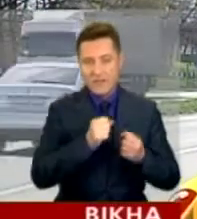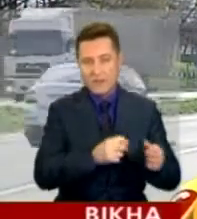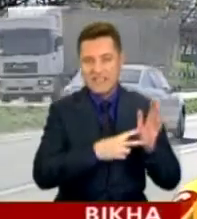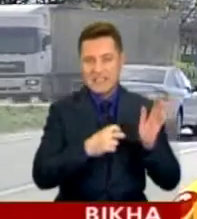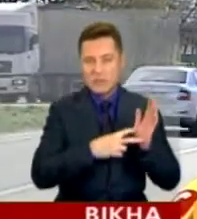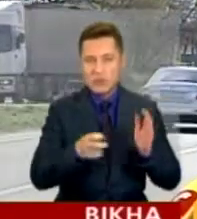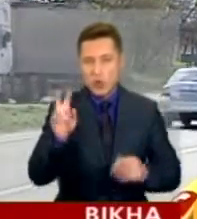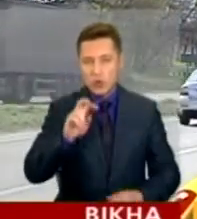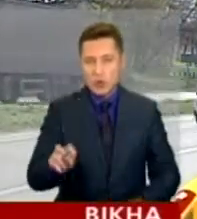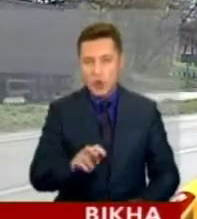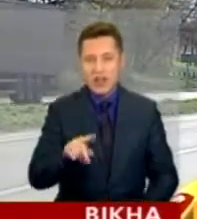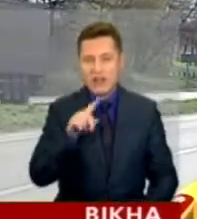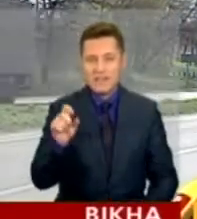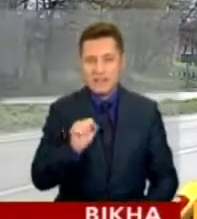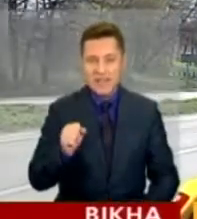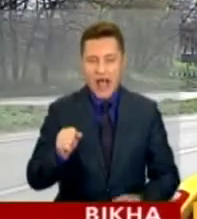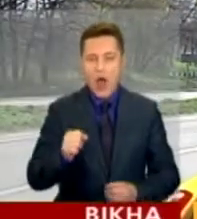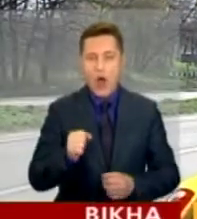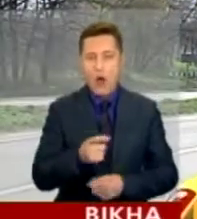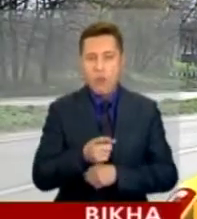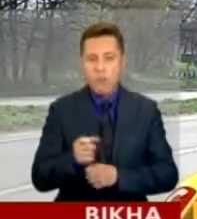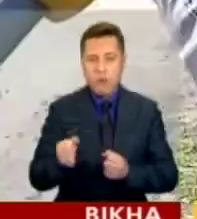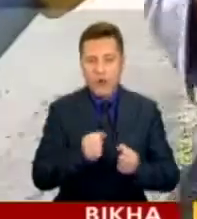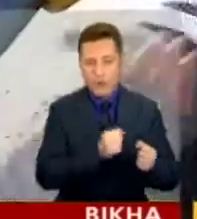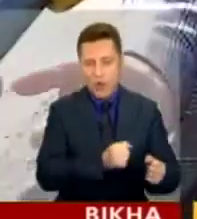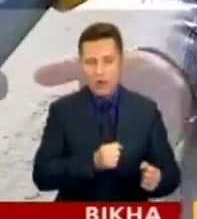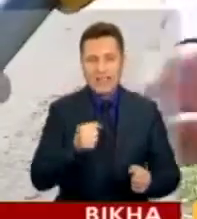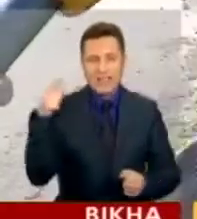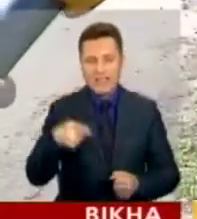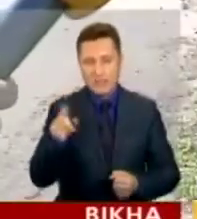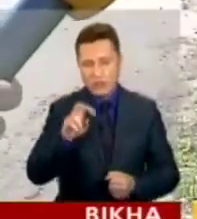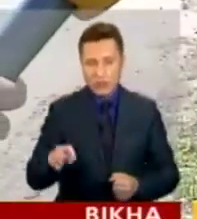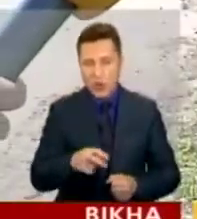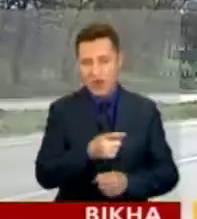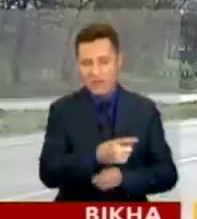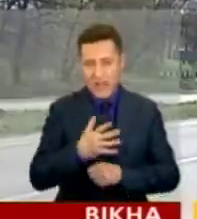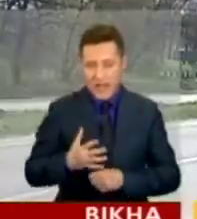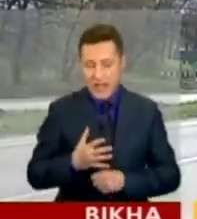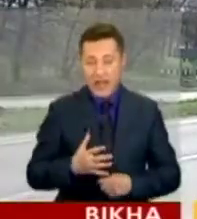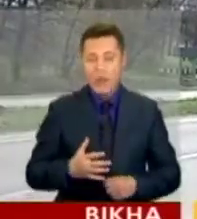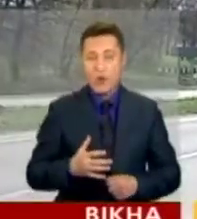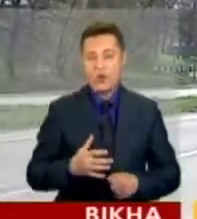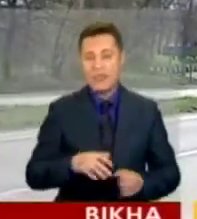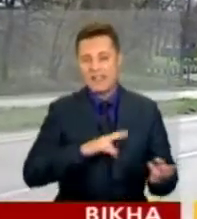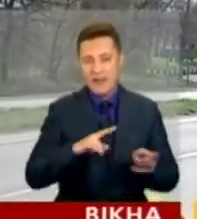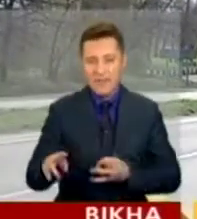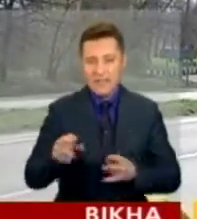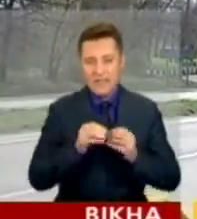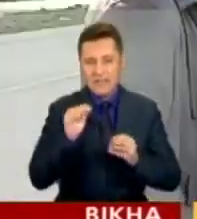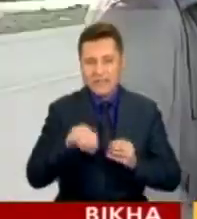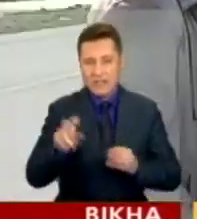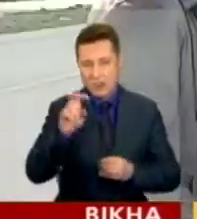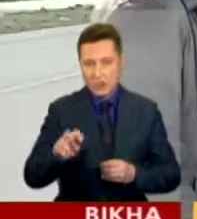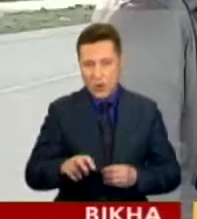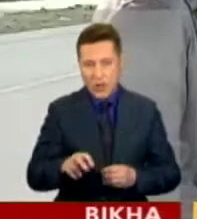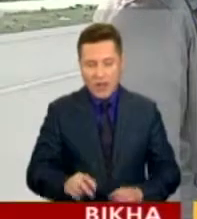$700 за пулемет и $1000 за гранатомет. И задержанный диверсант до $10000 за зеленого человечка.